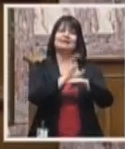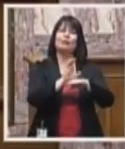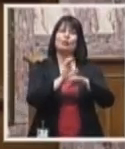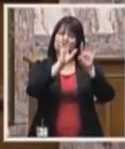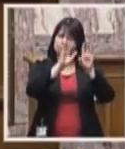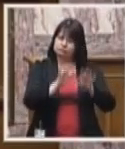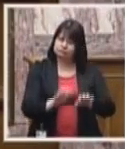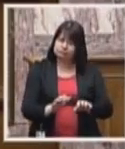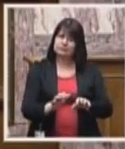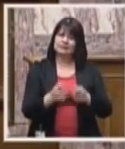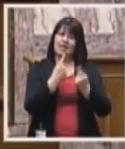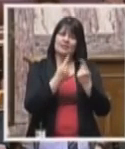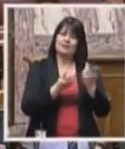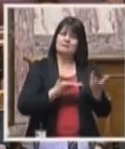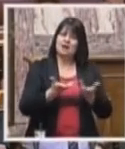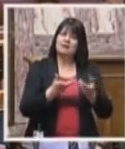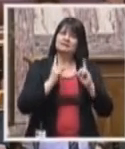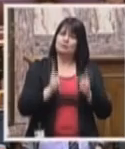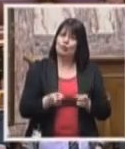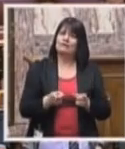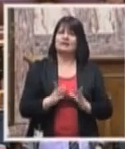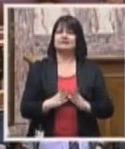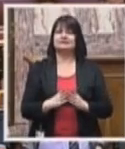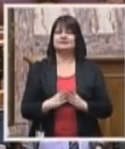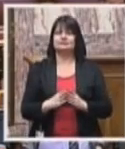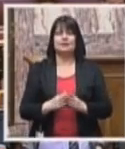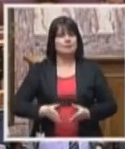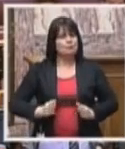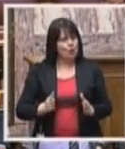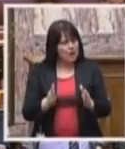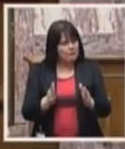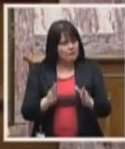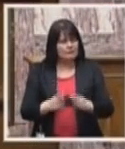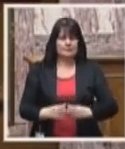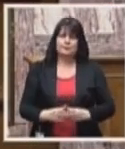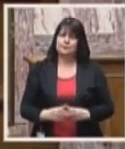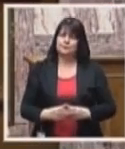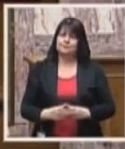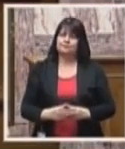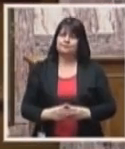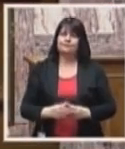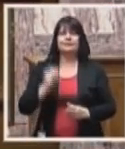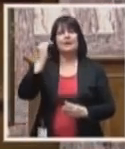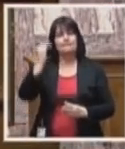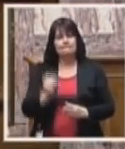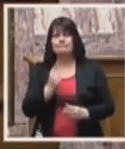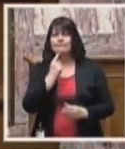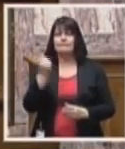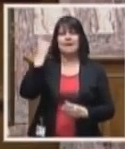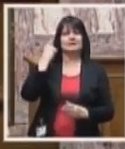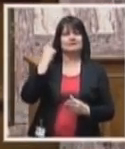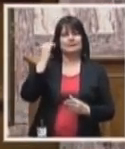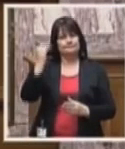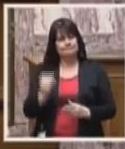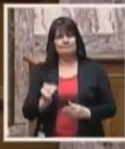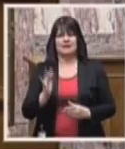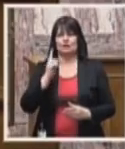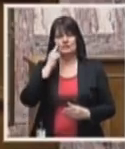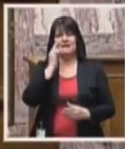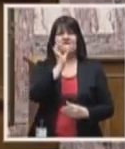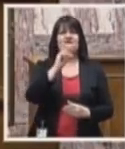είχαμε και των αποφάσεων που πήραμε. Και σε ό,τι αφορά τον πληθωρισμό, έχουμε την μείωση από πέρσι, εάν αφαιρέσουμε το